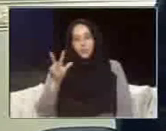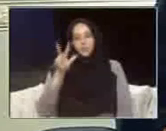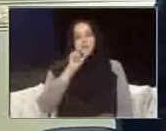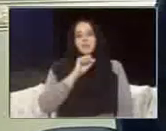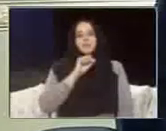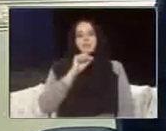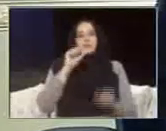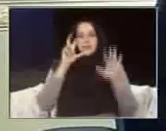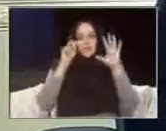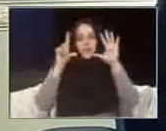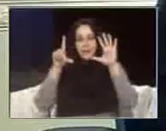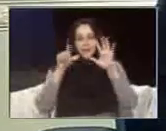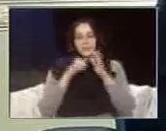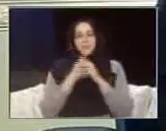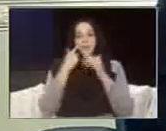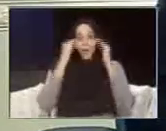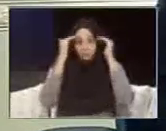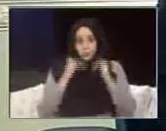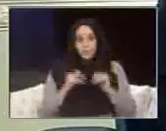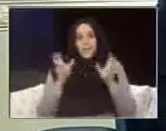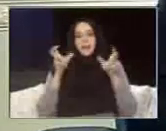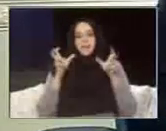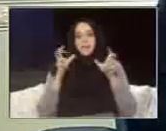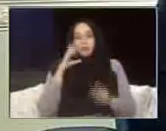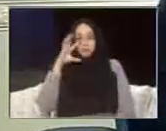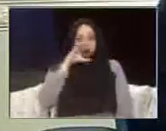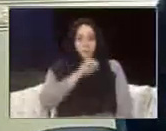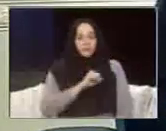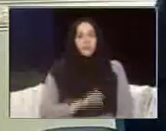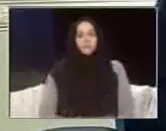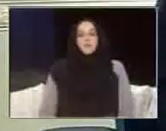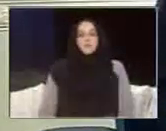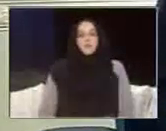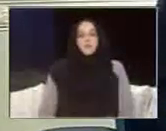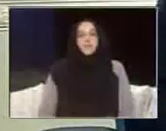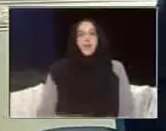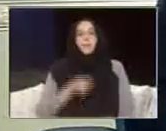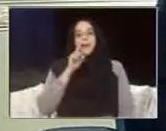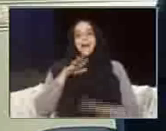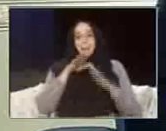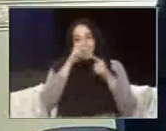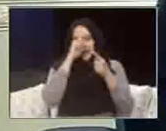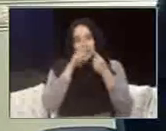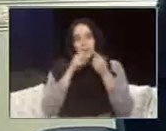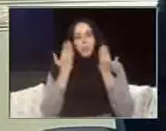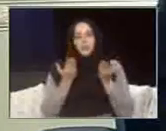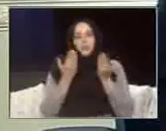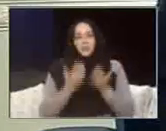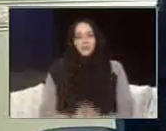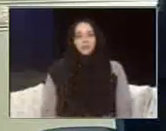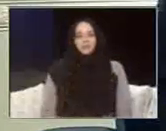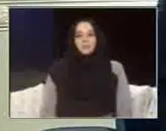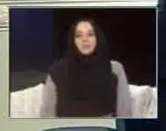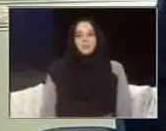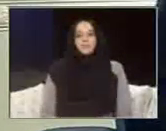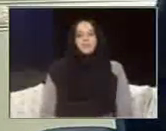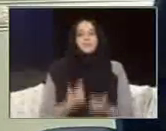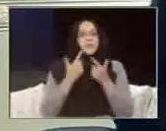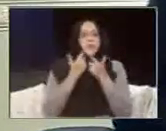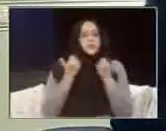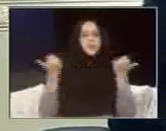021 39 43 01 20 37 82. الأرقام الظاهرة أدنى الشاشة للتواصل عليها بحول الله، ونتلقاها بعد بيان موضوع لقاء هذا العدد: أنواع